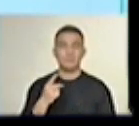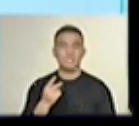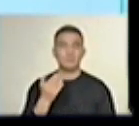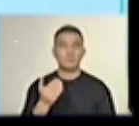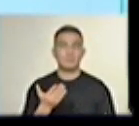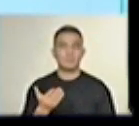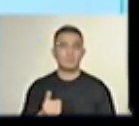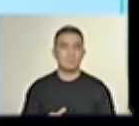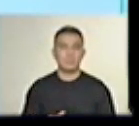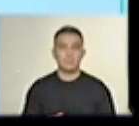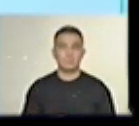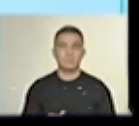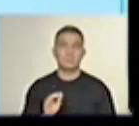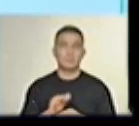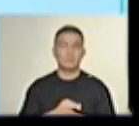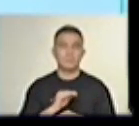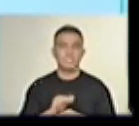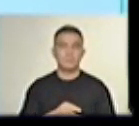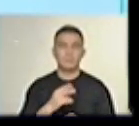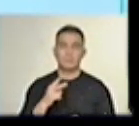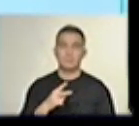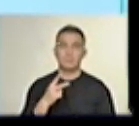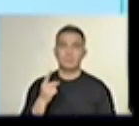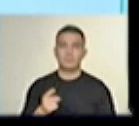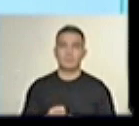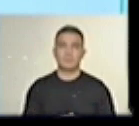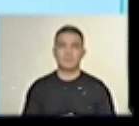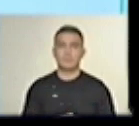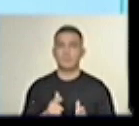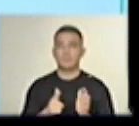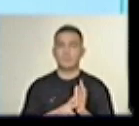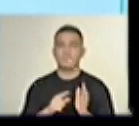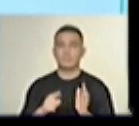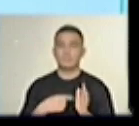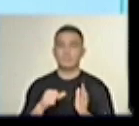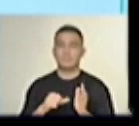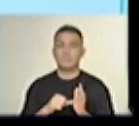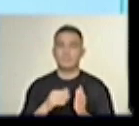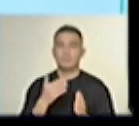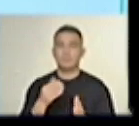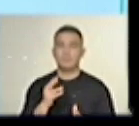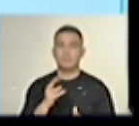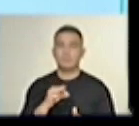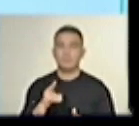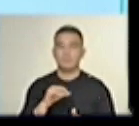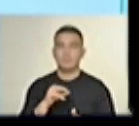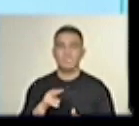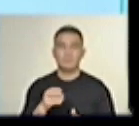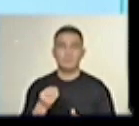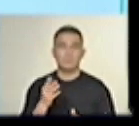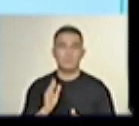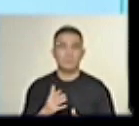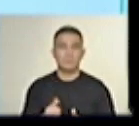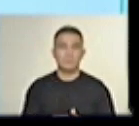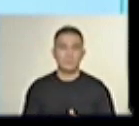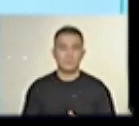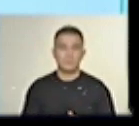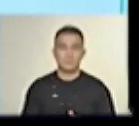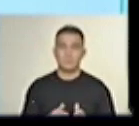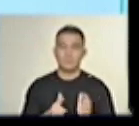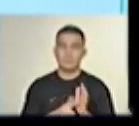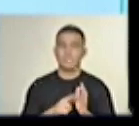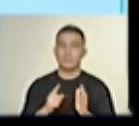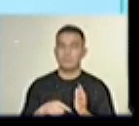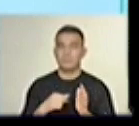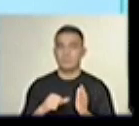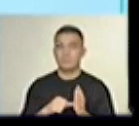modulichi? Barakalla, 21 ga. 7.6 ning moduli nechiga teng bo'ladi?